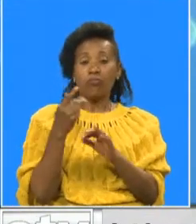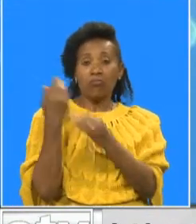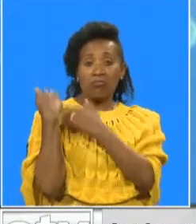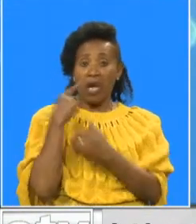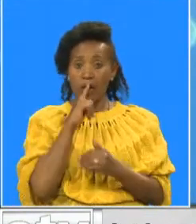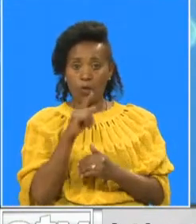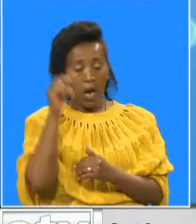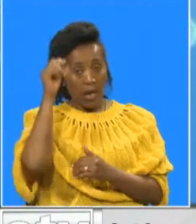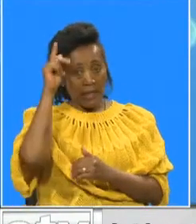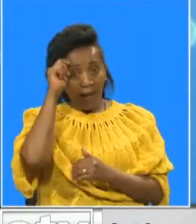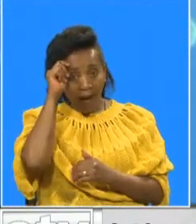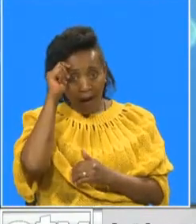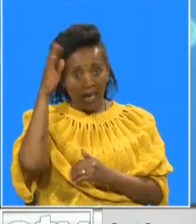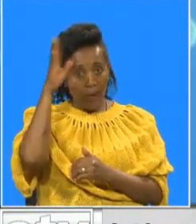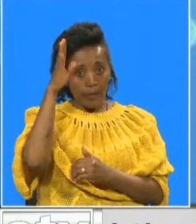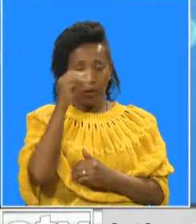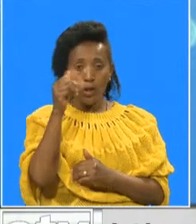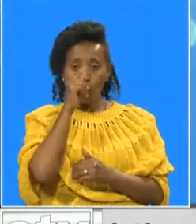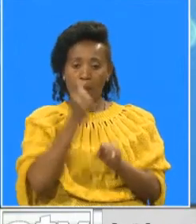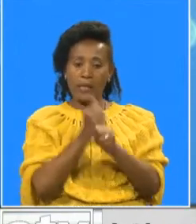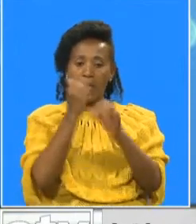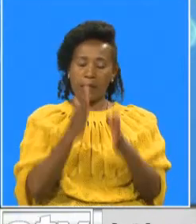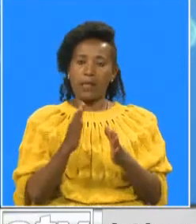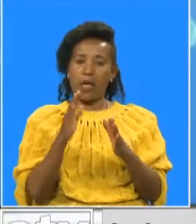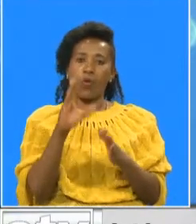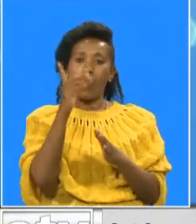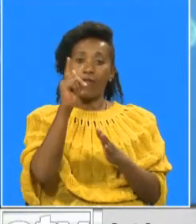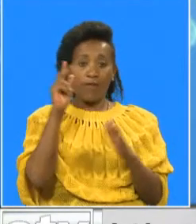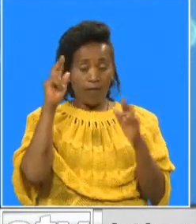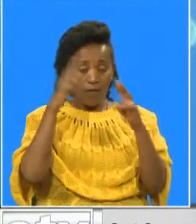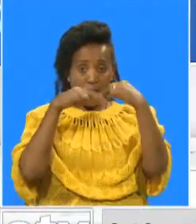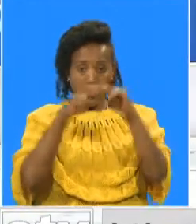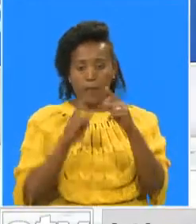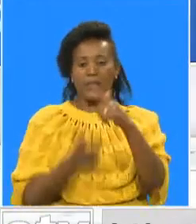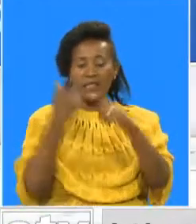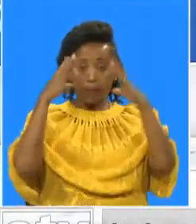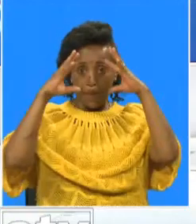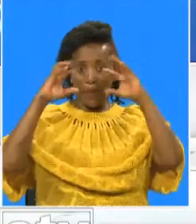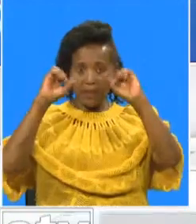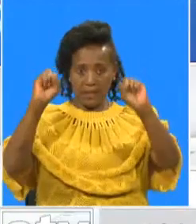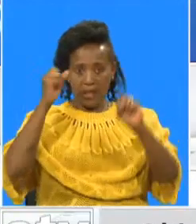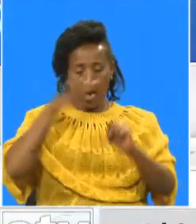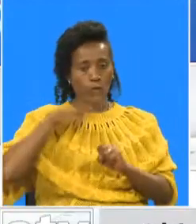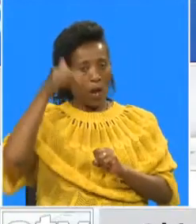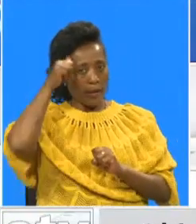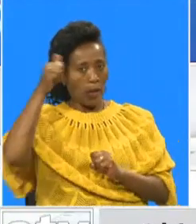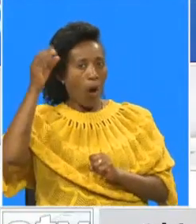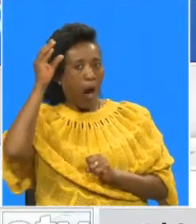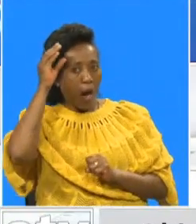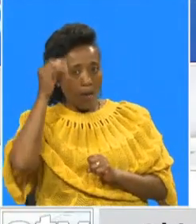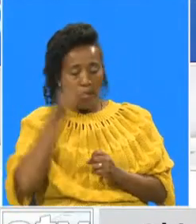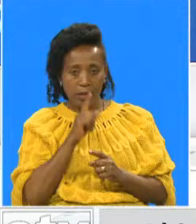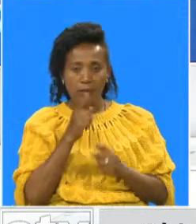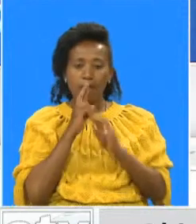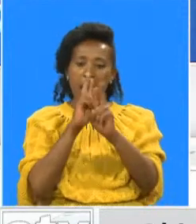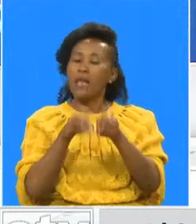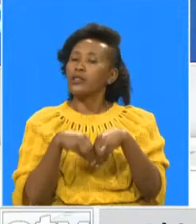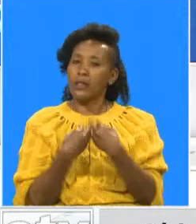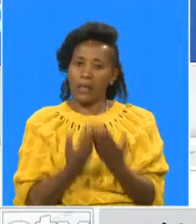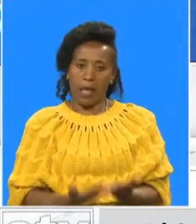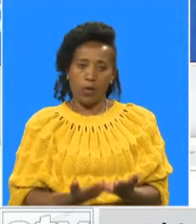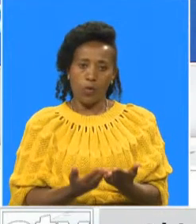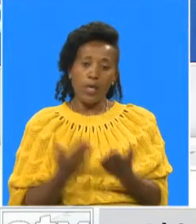አቶ ተካ ገብረየስና የኢትዮጵያ ሰራተኛ ማህበራት ኮንፌዴሬሽን ምክትል ፕሬዝዳንት አቶ አያሌው አህመድ ምላሾችን